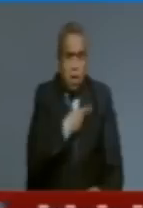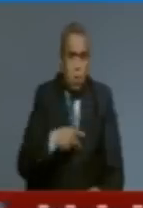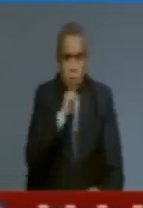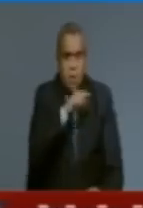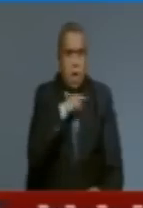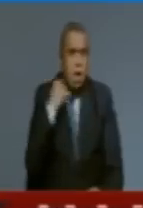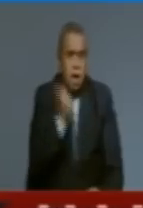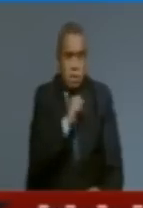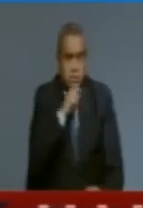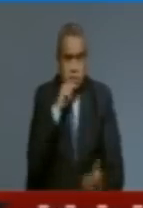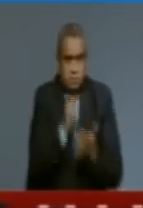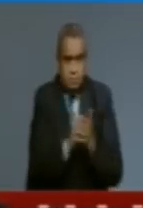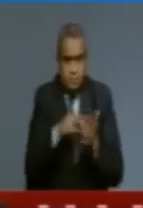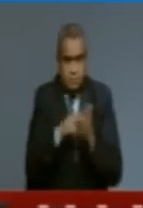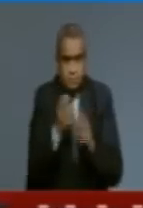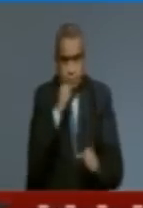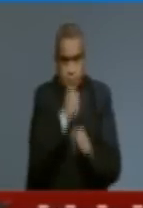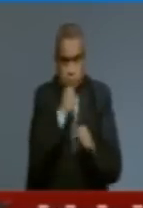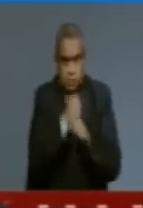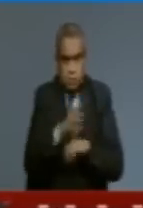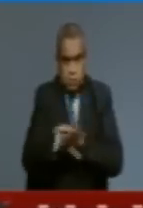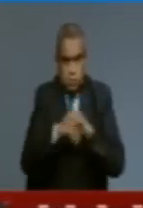إضافة إلى ذلك